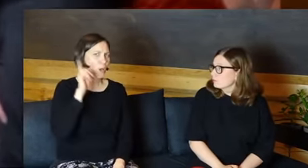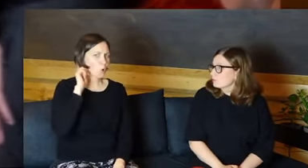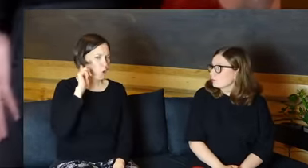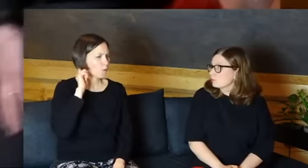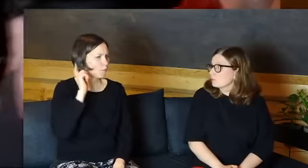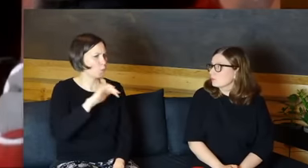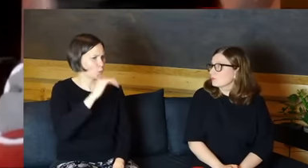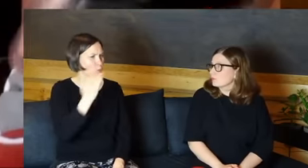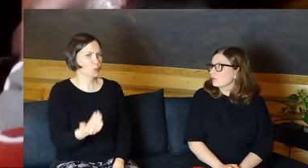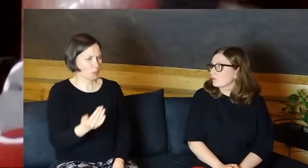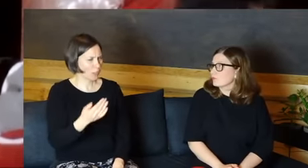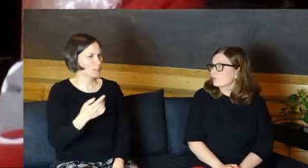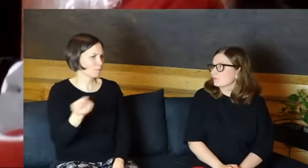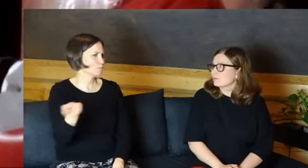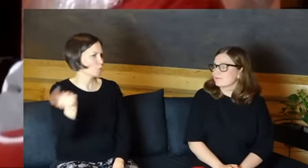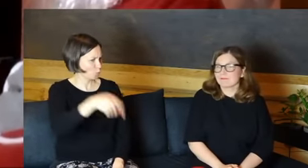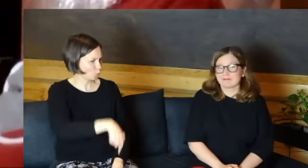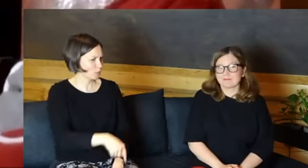mutta